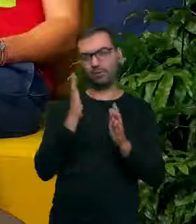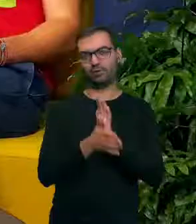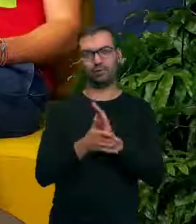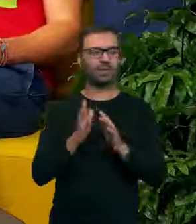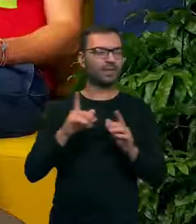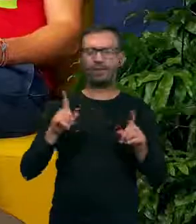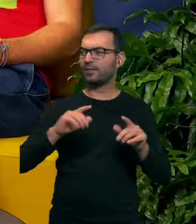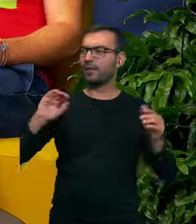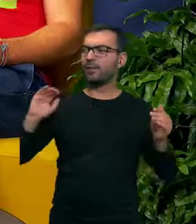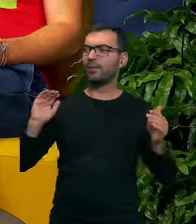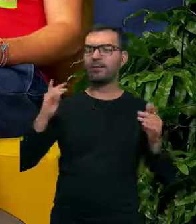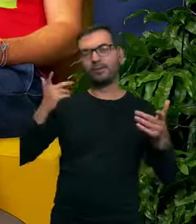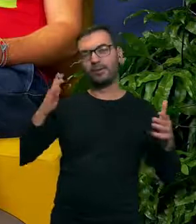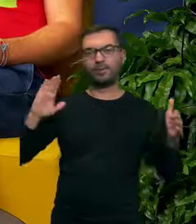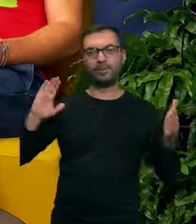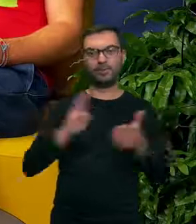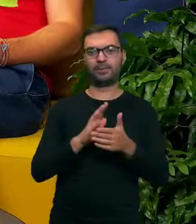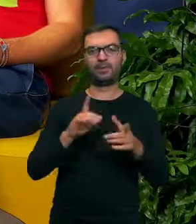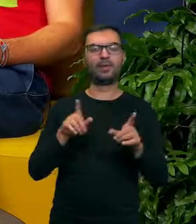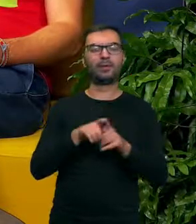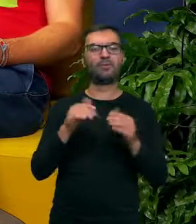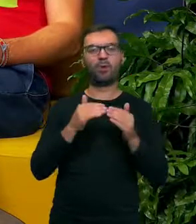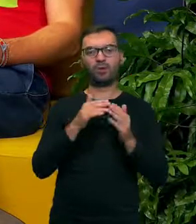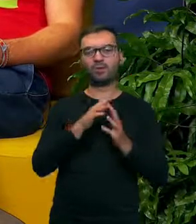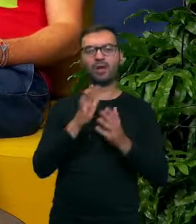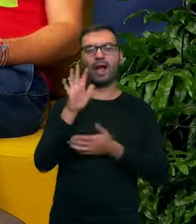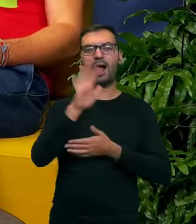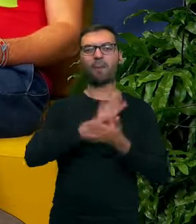Uproszczona chyba też w kontekście samego reportażu, bo